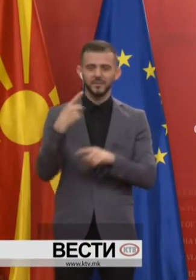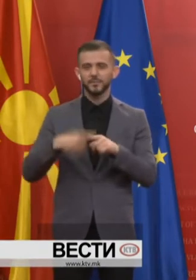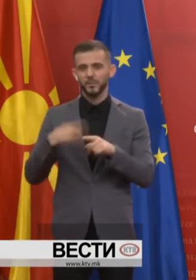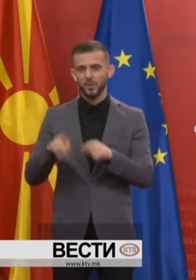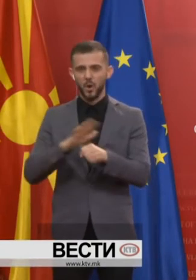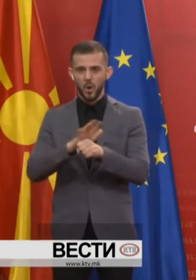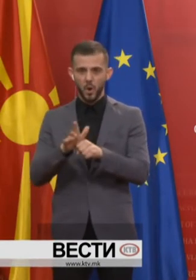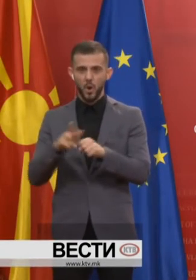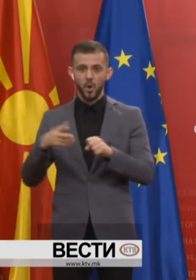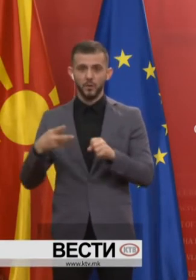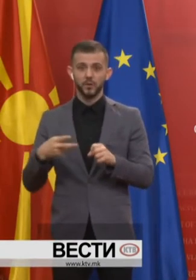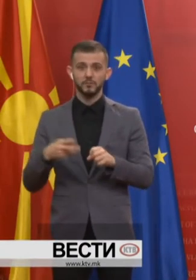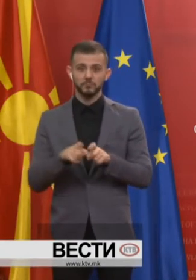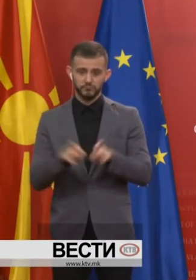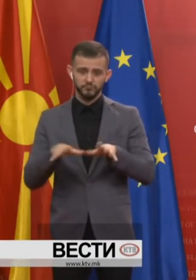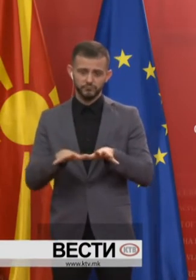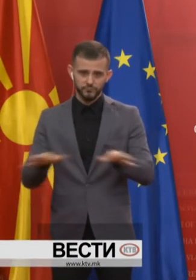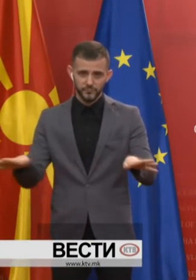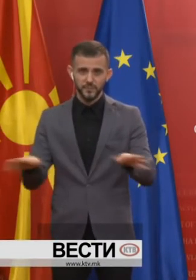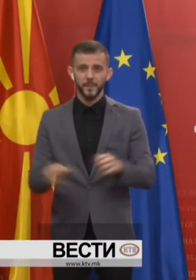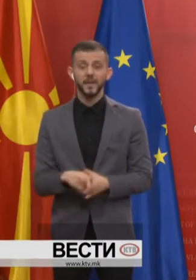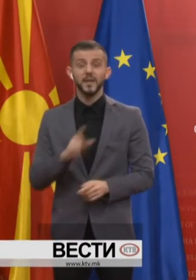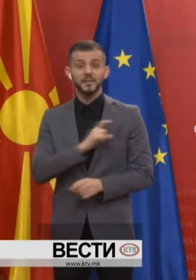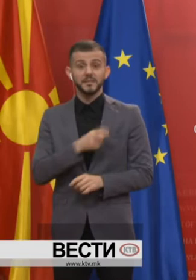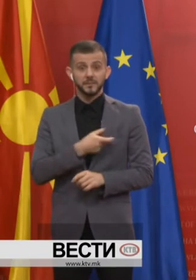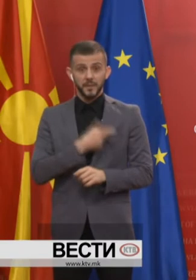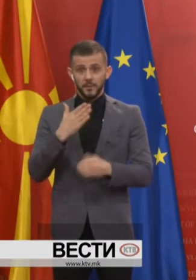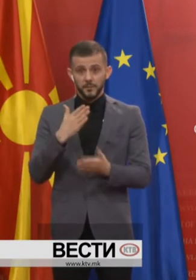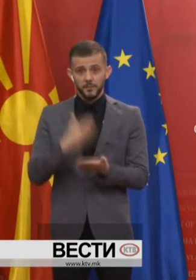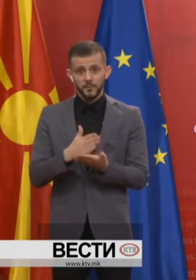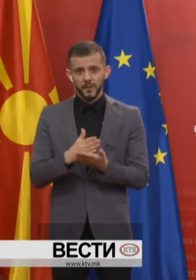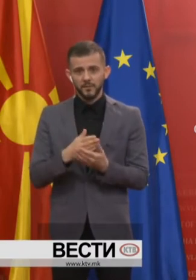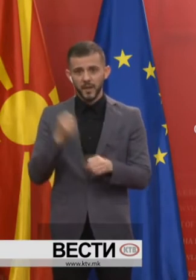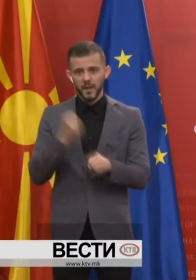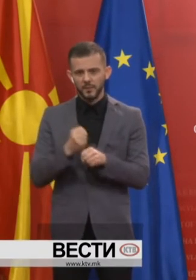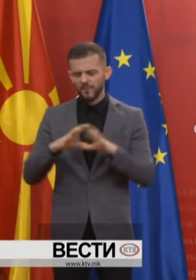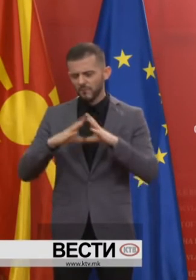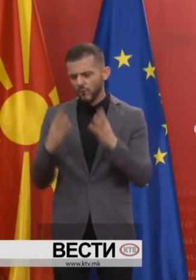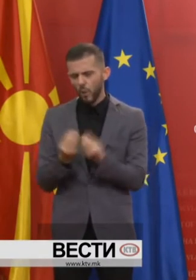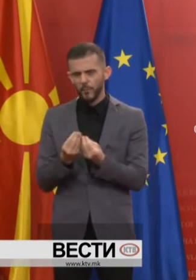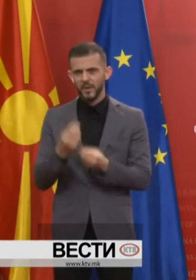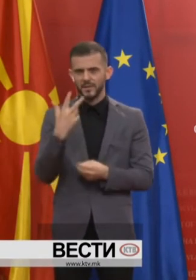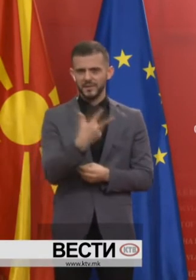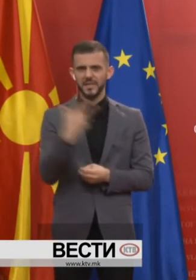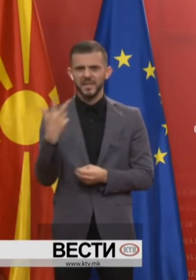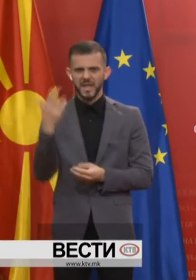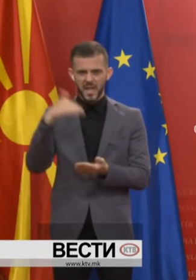на ширењето на коронавирусот, инспекцијските служби имаат направено вкупно